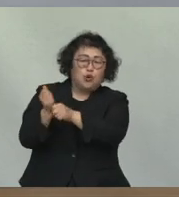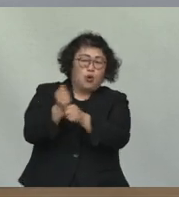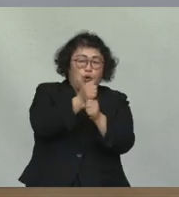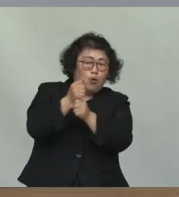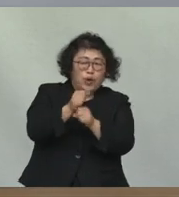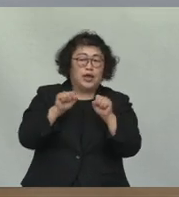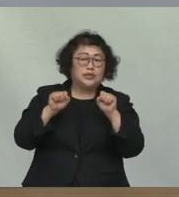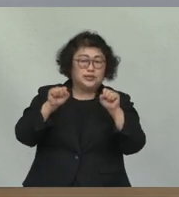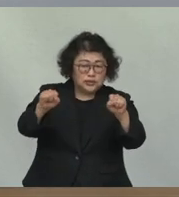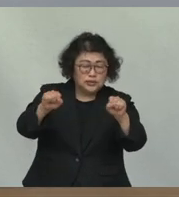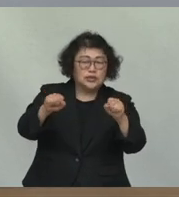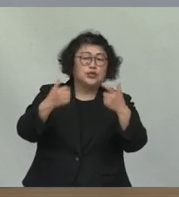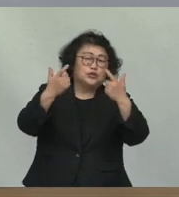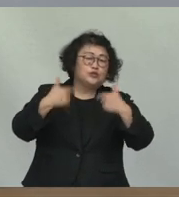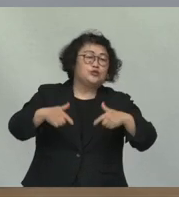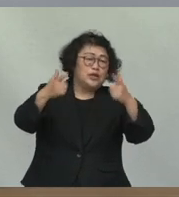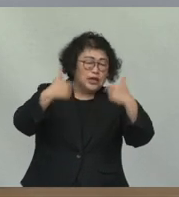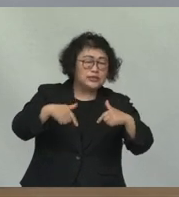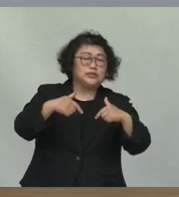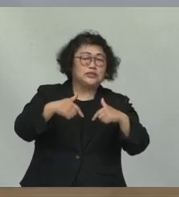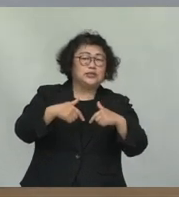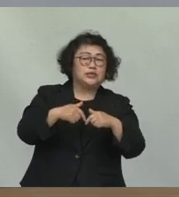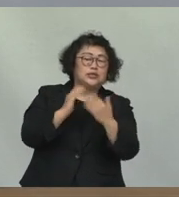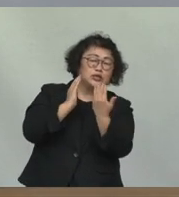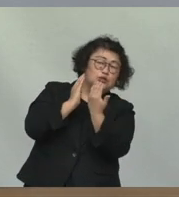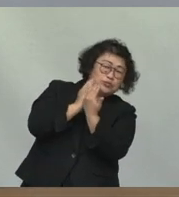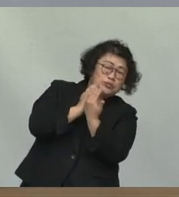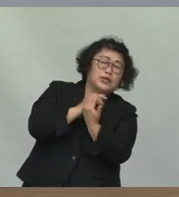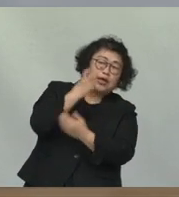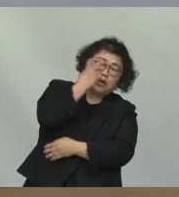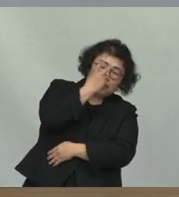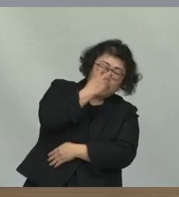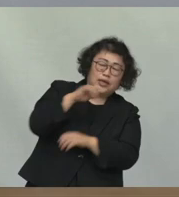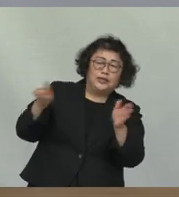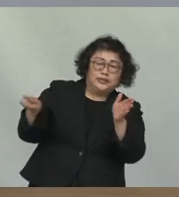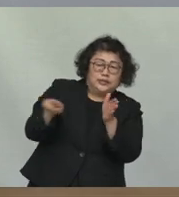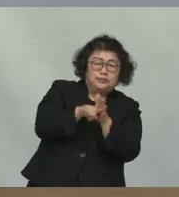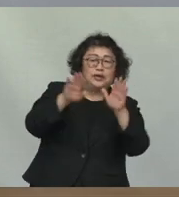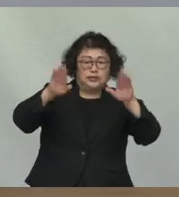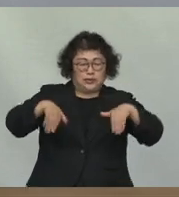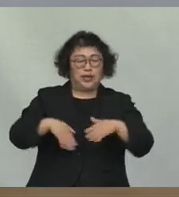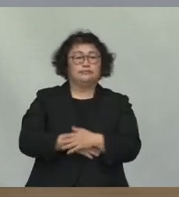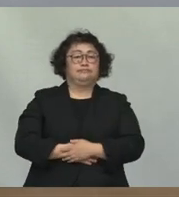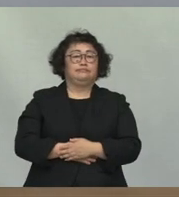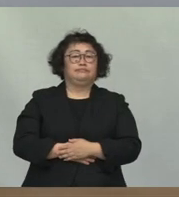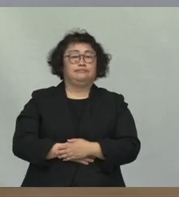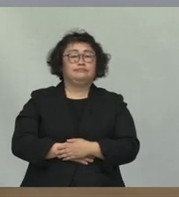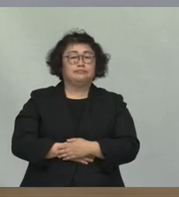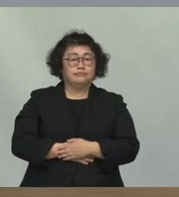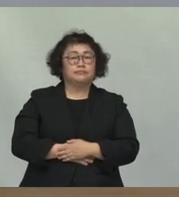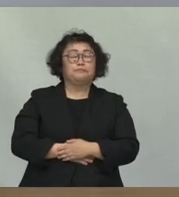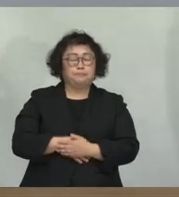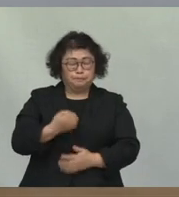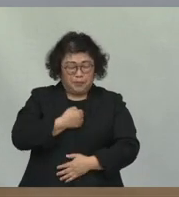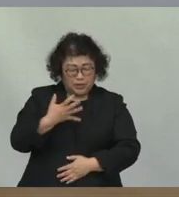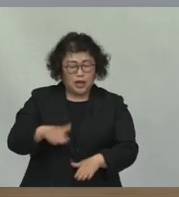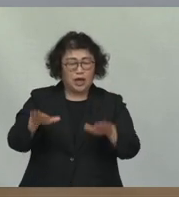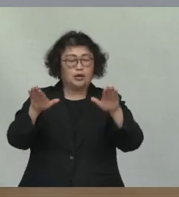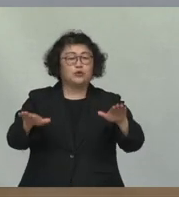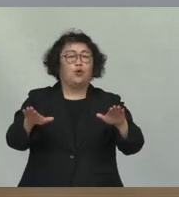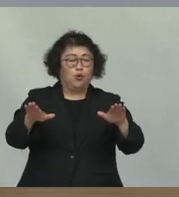し常に罪人のような感じで生きてまいりました。まさか今